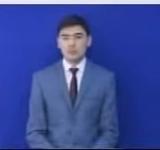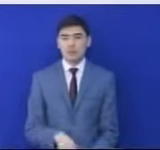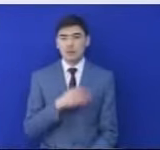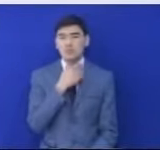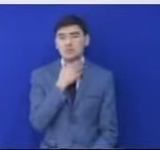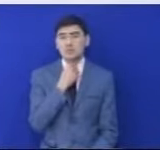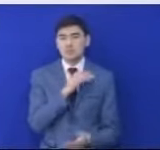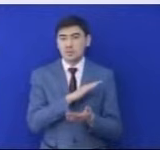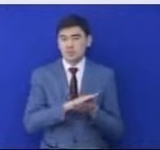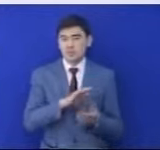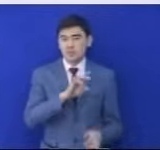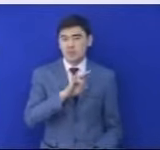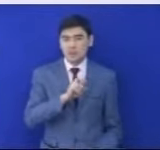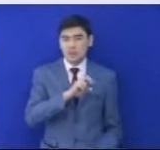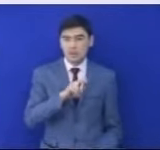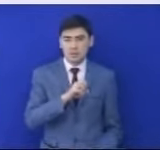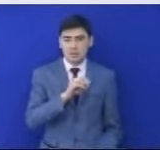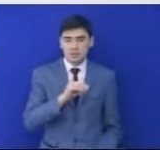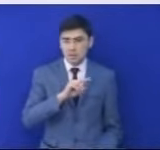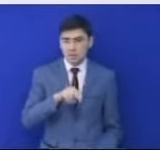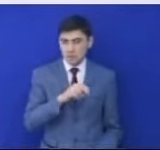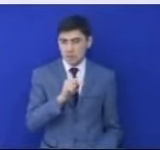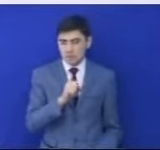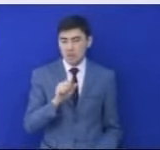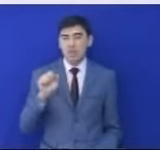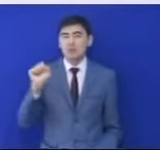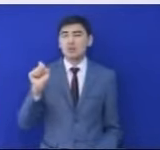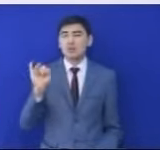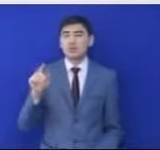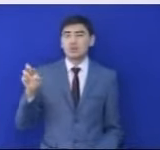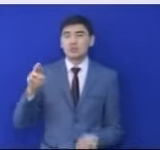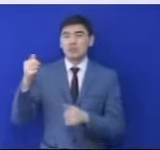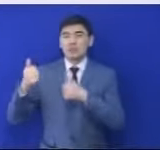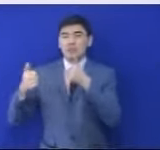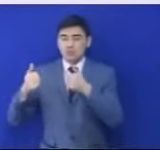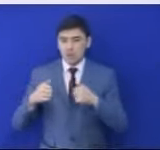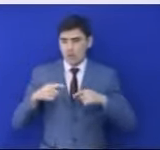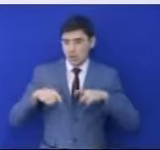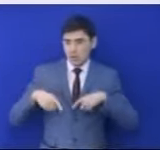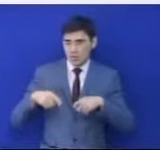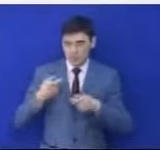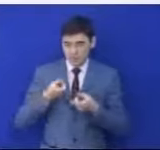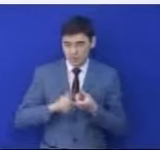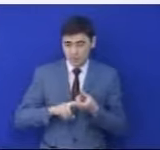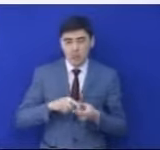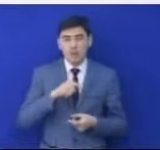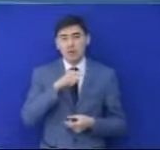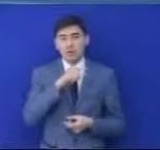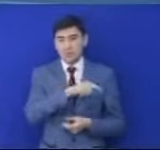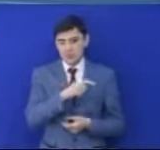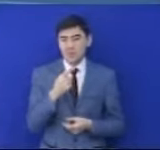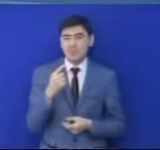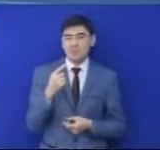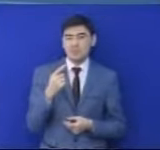Семейлік спортшы Надежда Дубовицкая жабық кешендегі Азия чемпионатында жеңіл атлетикадан Қазақстан құрамасының қоржынына